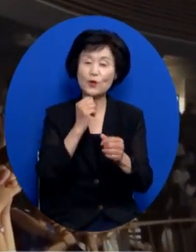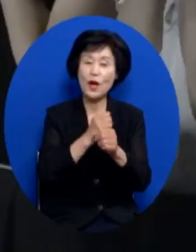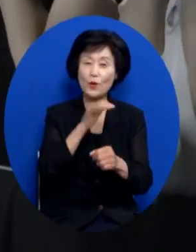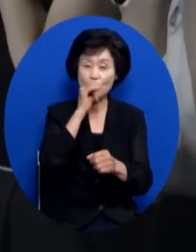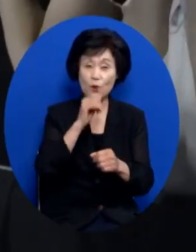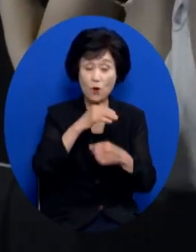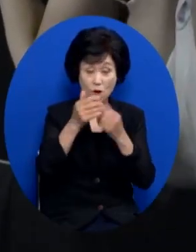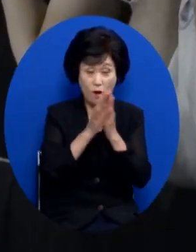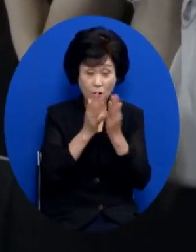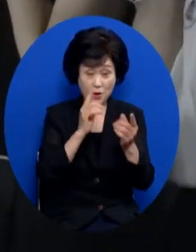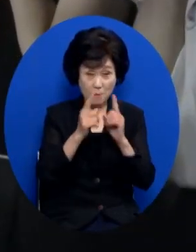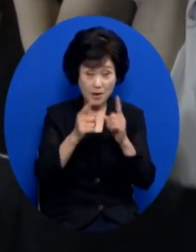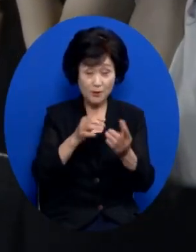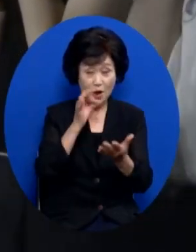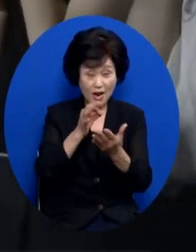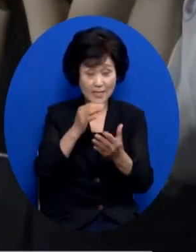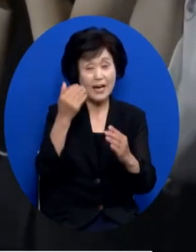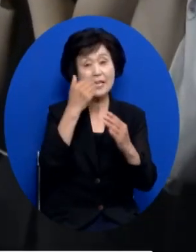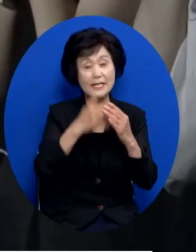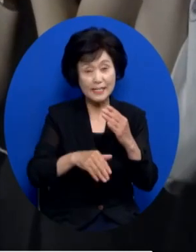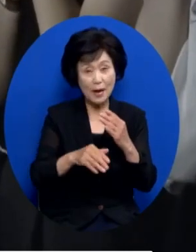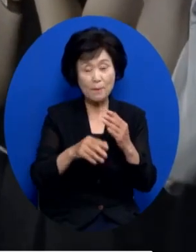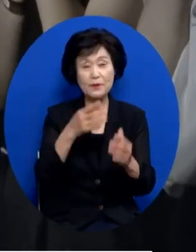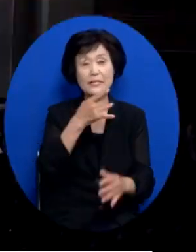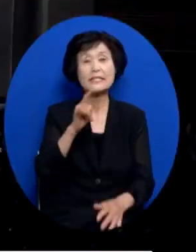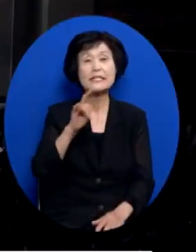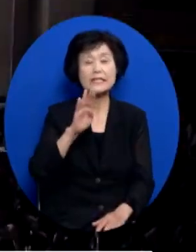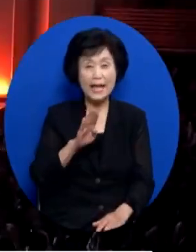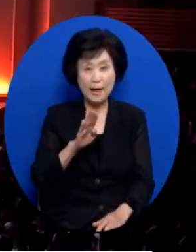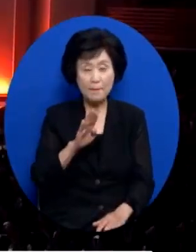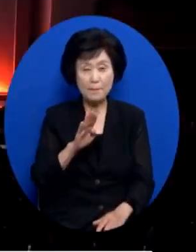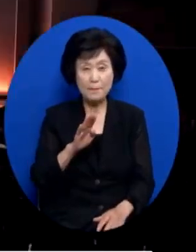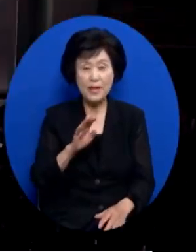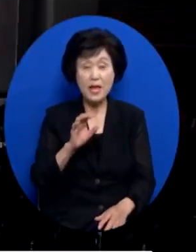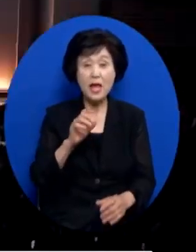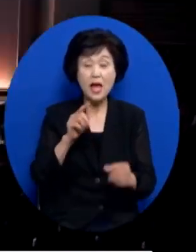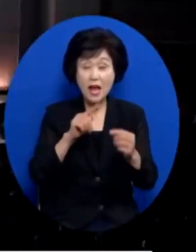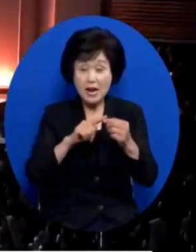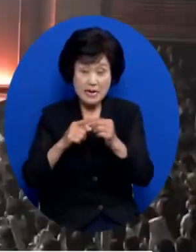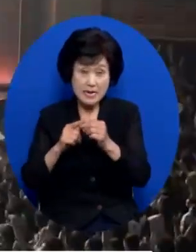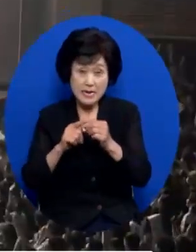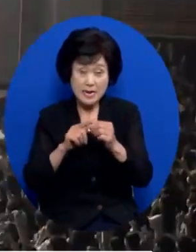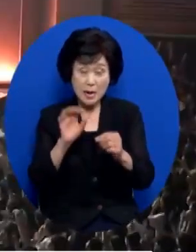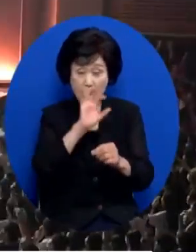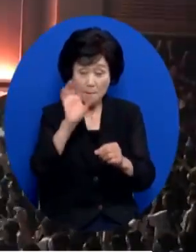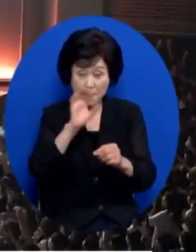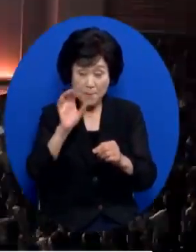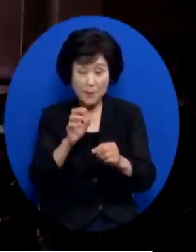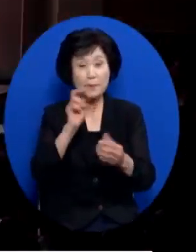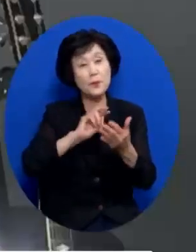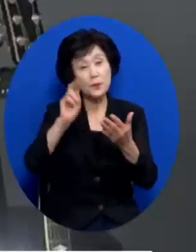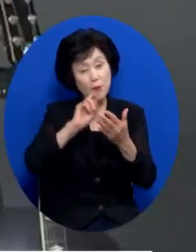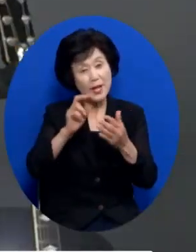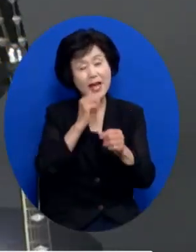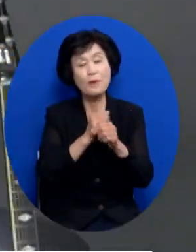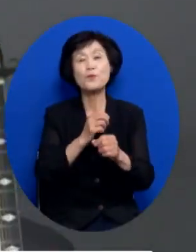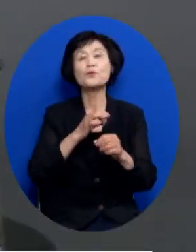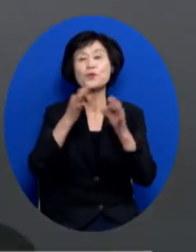말씀과 신앙 가치관을 담은 랩 가사로 활동하는 가수입니다. 기독교 가치관을 대중문화에 담을 수 있다는 것을